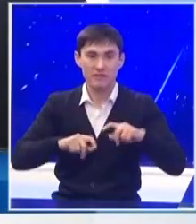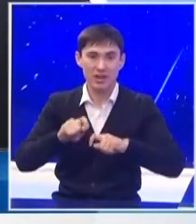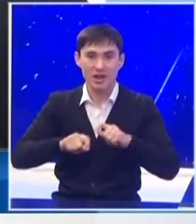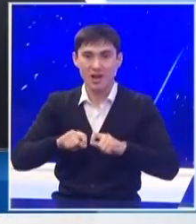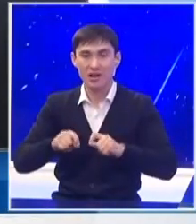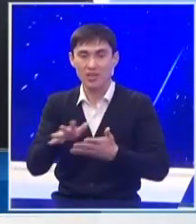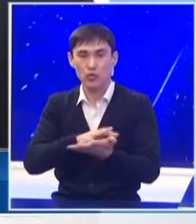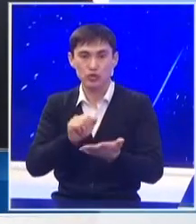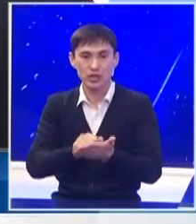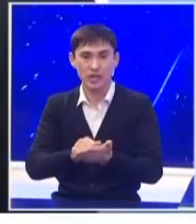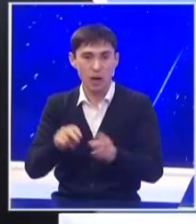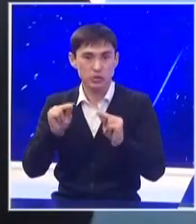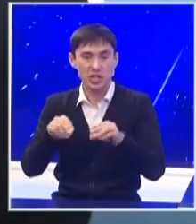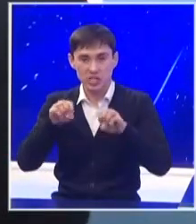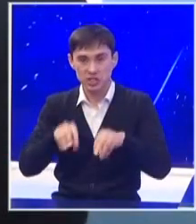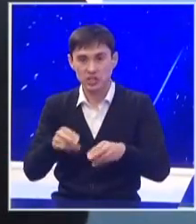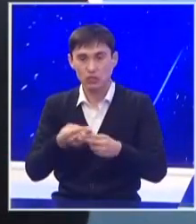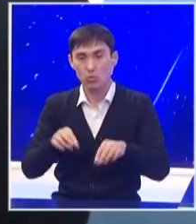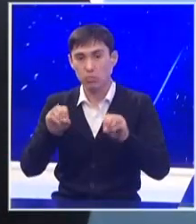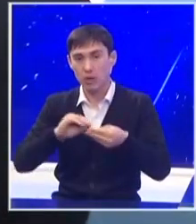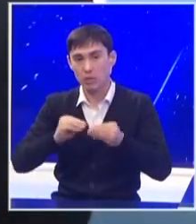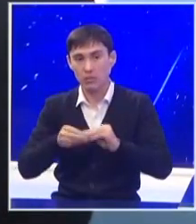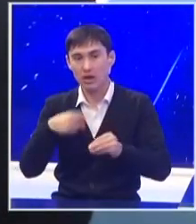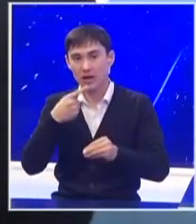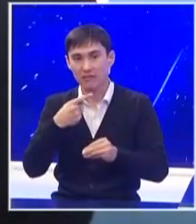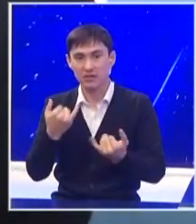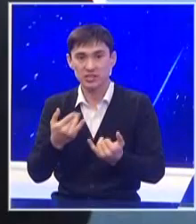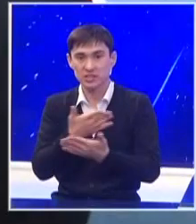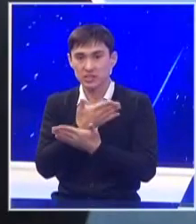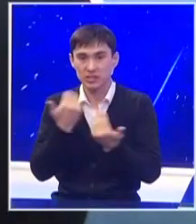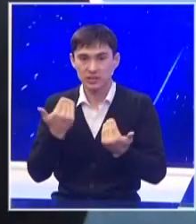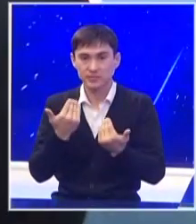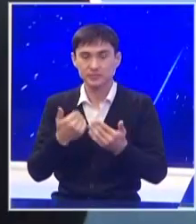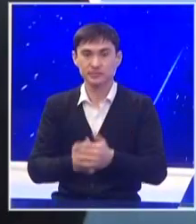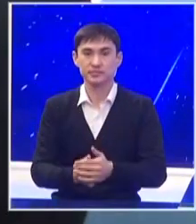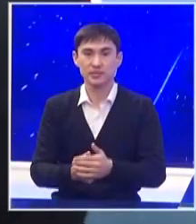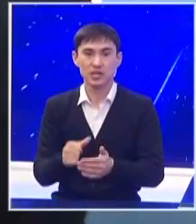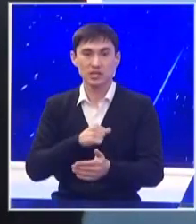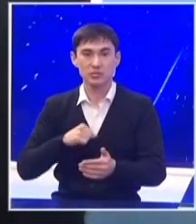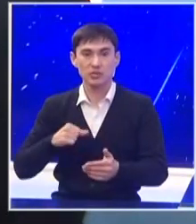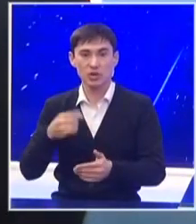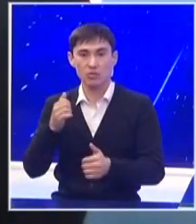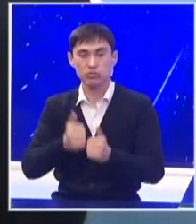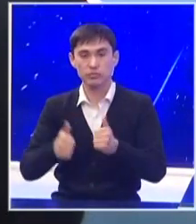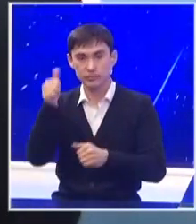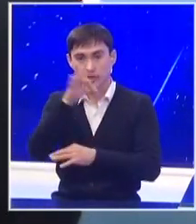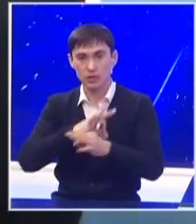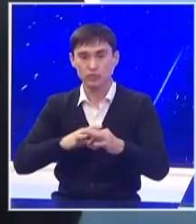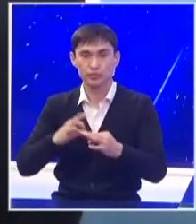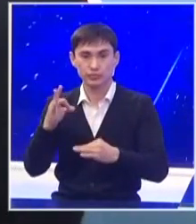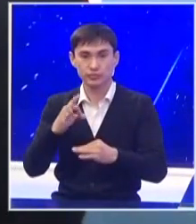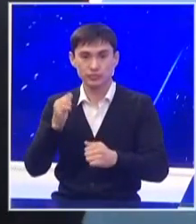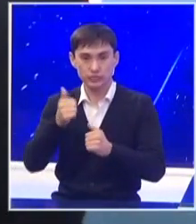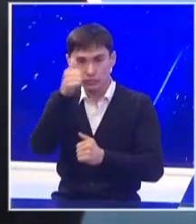наличие нарушений. Обещали решить эту проблему. Но, как говорится, ВОЗ и ныне там. Сам я уже который год хожу в эту больницу.